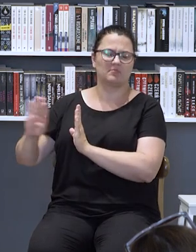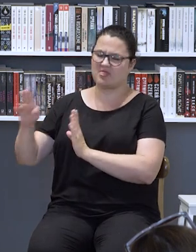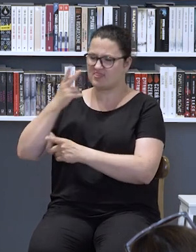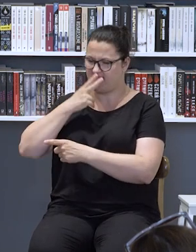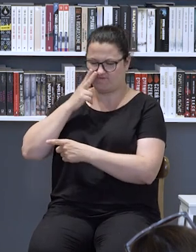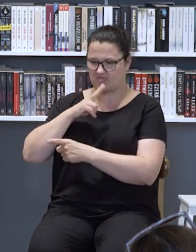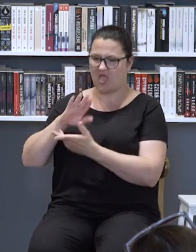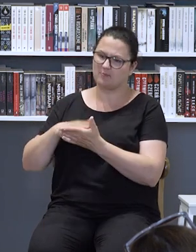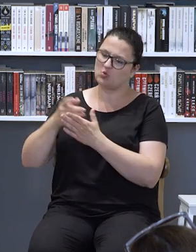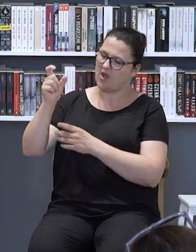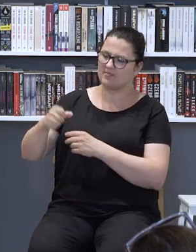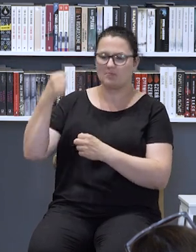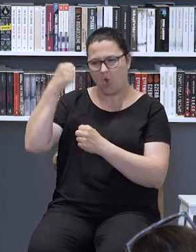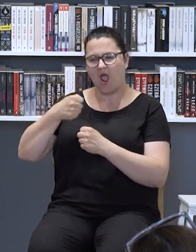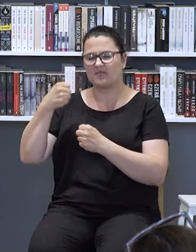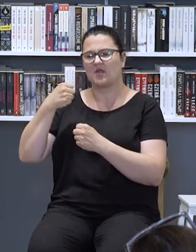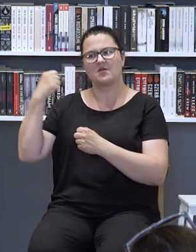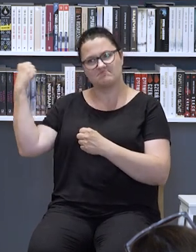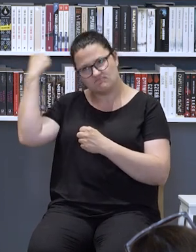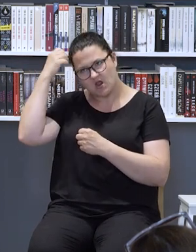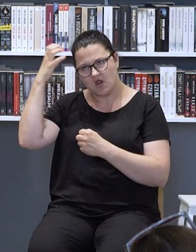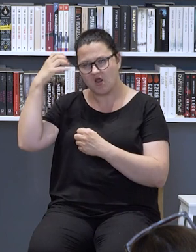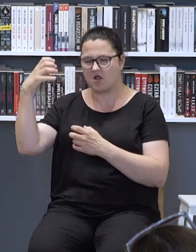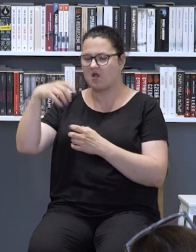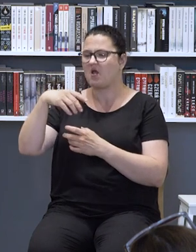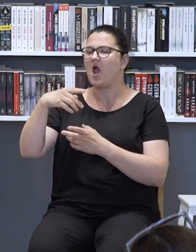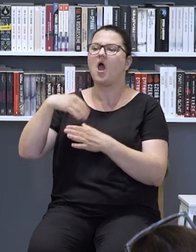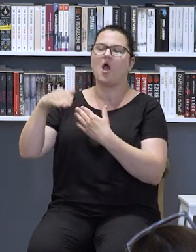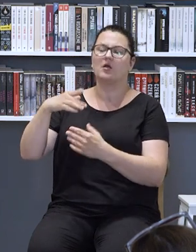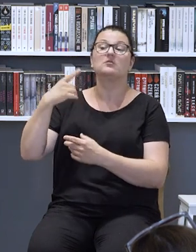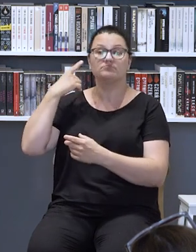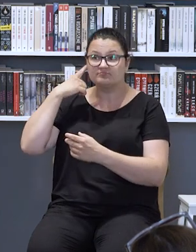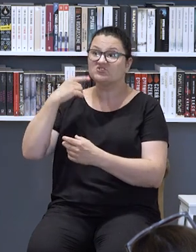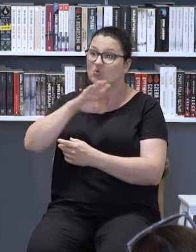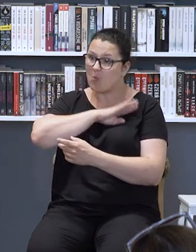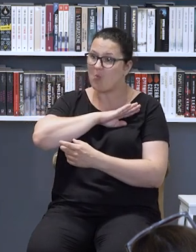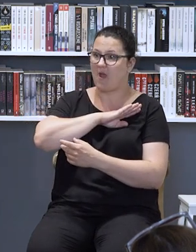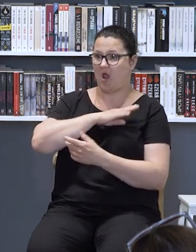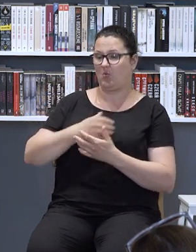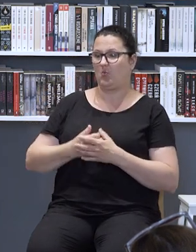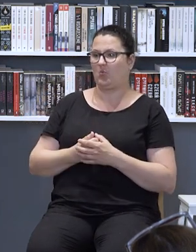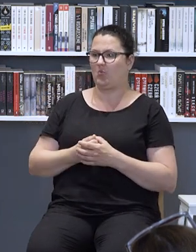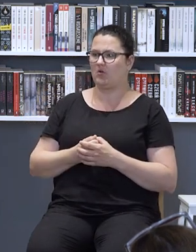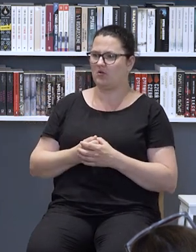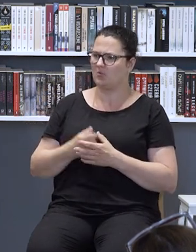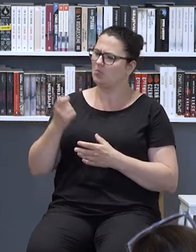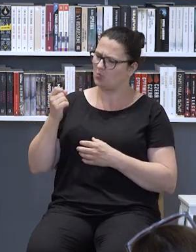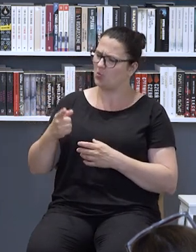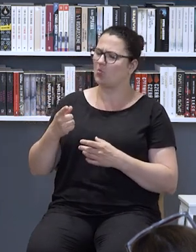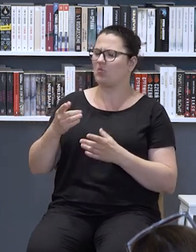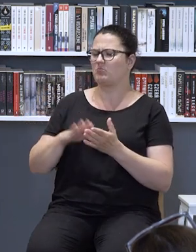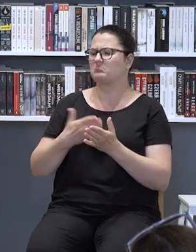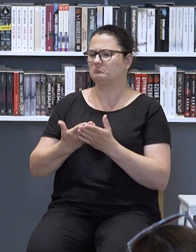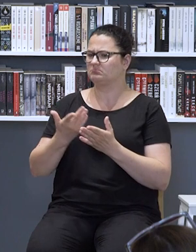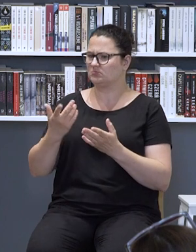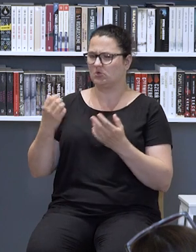mamy bohatera, który dostaje w głowę i dopiero później się dowiadujemy, że on zginął. Są tutaj takie sceny też